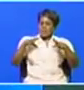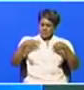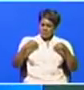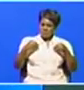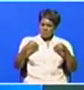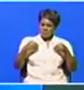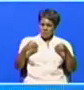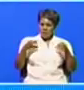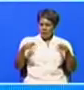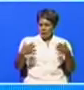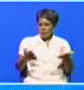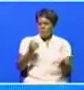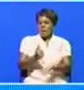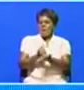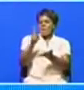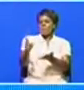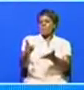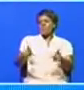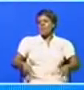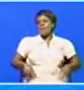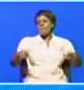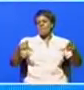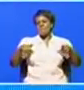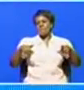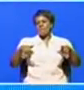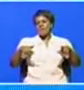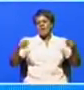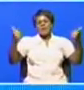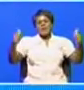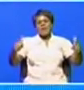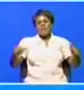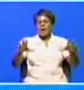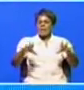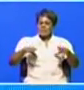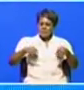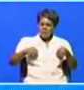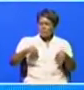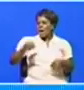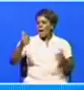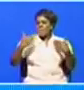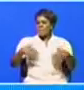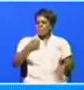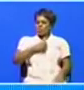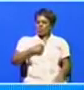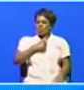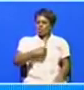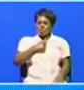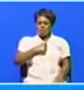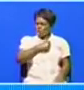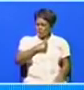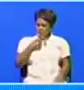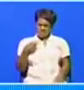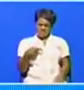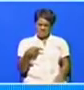njia ambayo itakusaidia kwenye kimaisha. Usiwahi kubali mtu wakuja kuonea huruma kwa sababu ukiwacha watu wakuonea